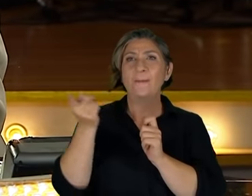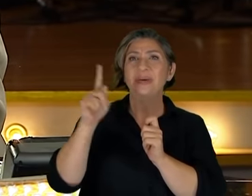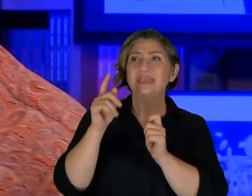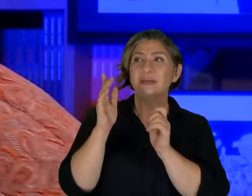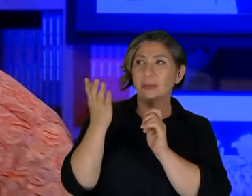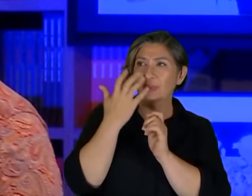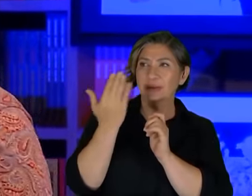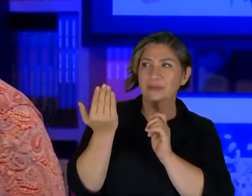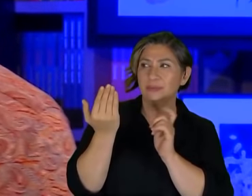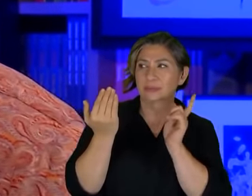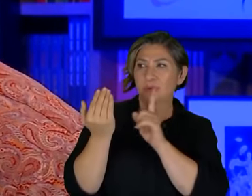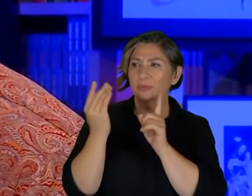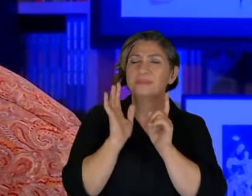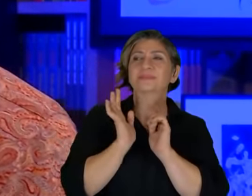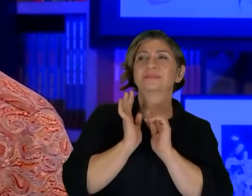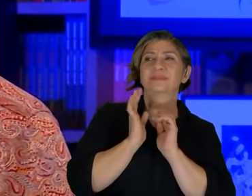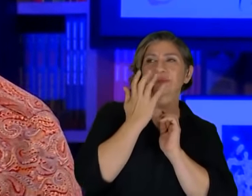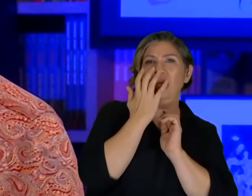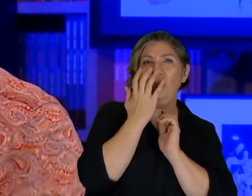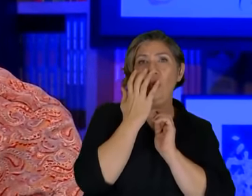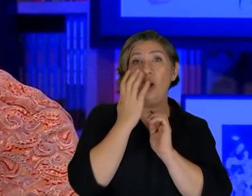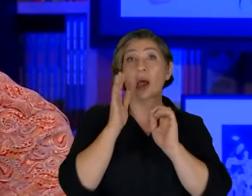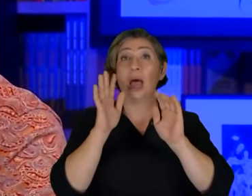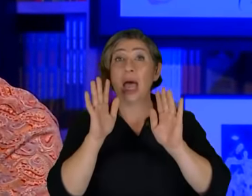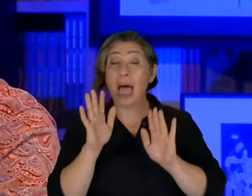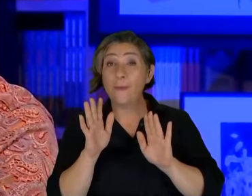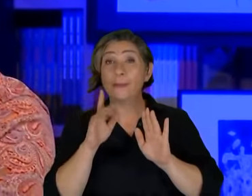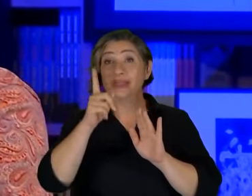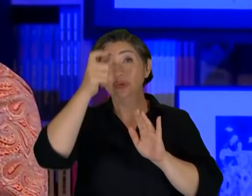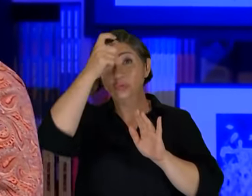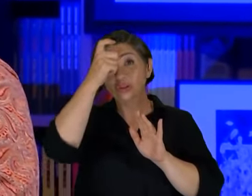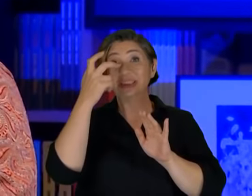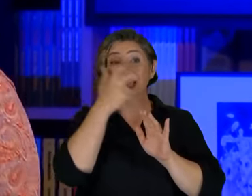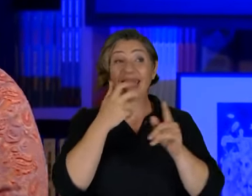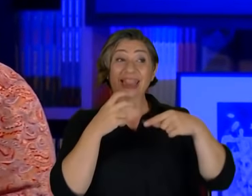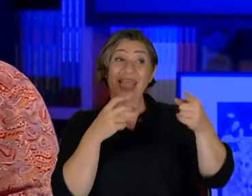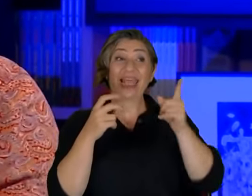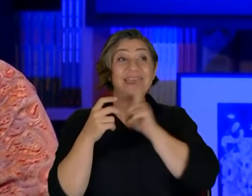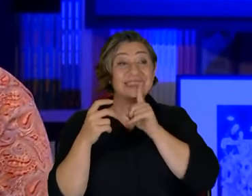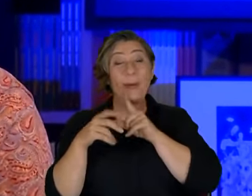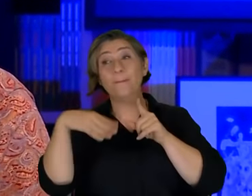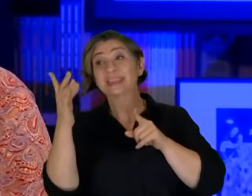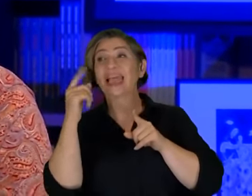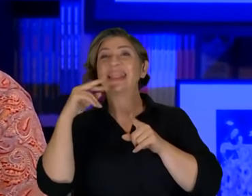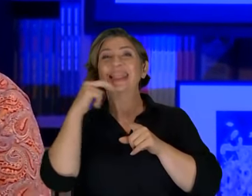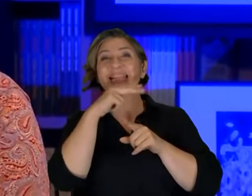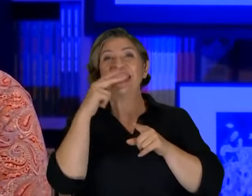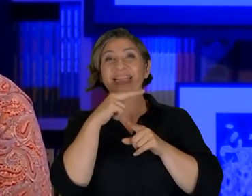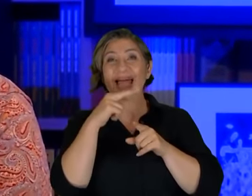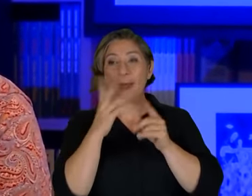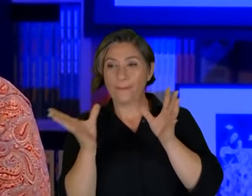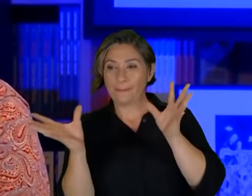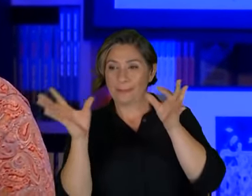etmesini beklediği için eşlik etmekten çekiniyor. Fakat bir Türkçe şarkıyla diğer İngilizce ya da başka bir dildeki şarkıyı mashup